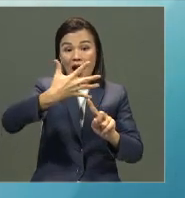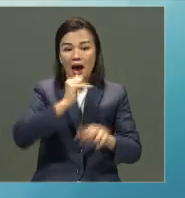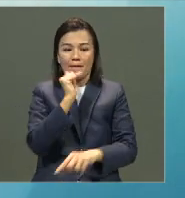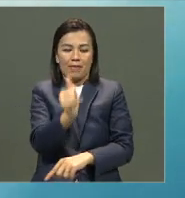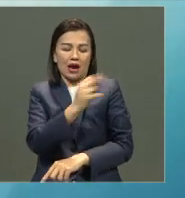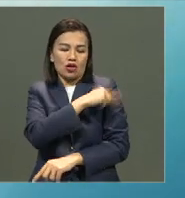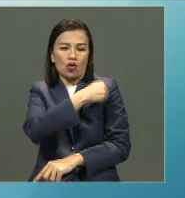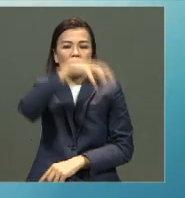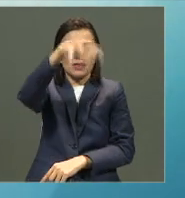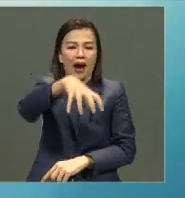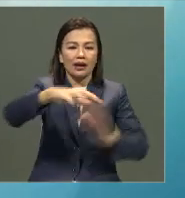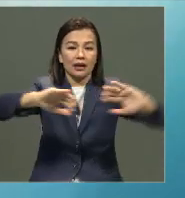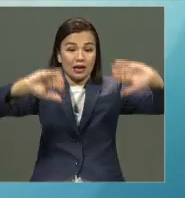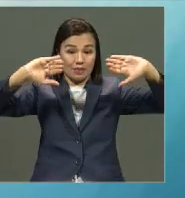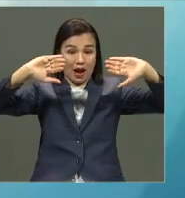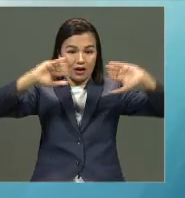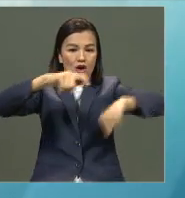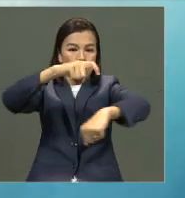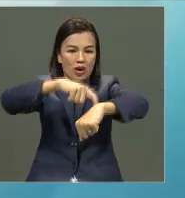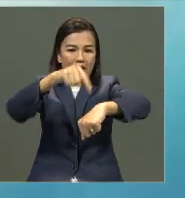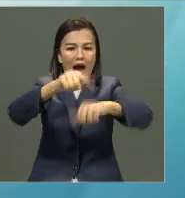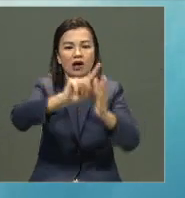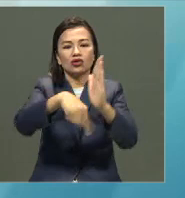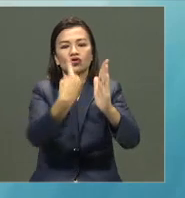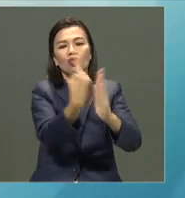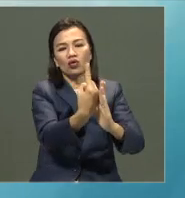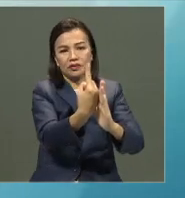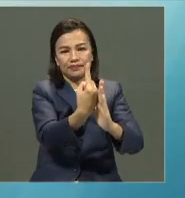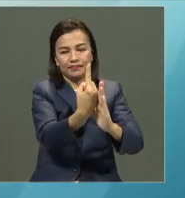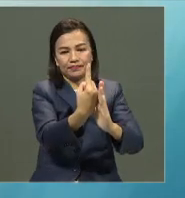นะครับที่โรงพยาบาลรัฐแห่งที่ 1นะครับแล้วก็ใช้เวลาตรงนี้อีก 1